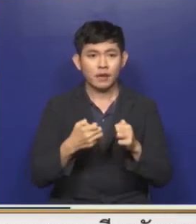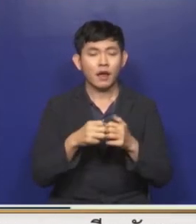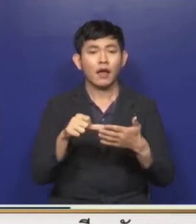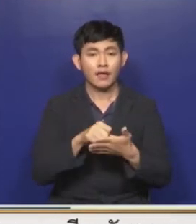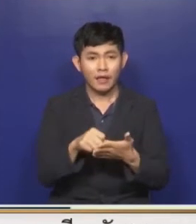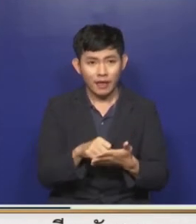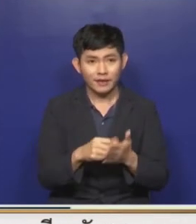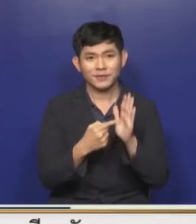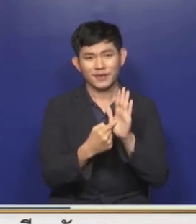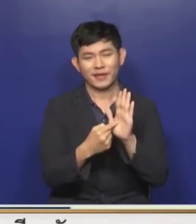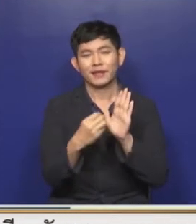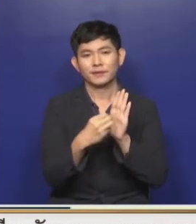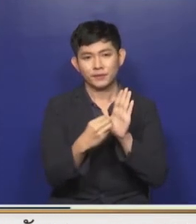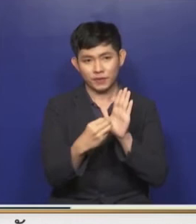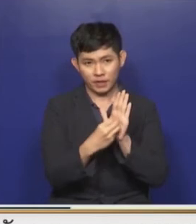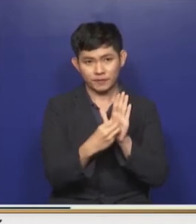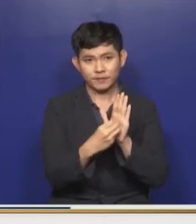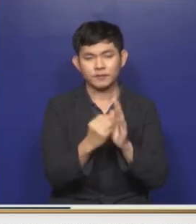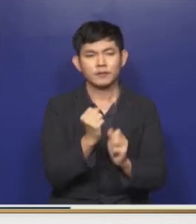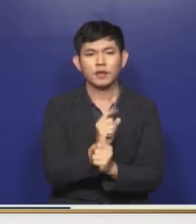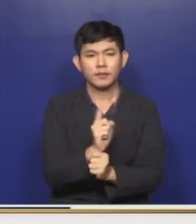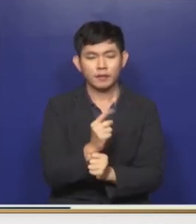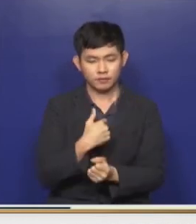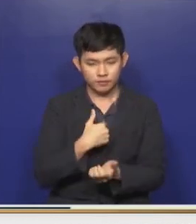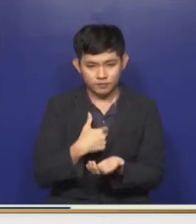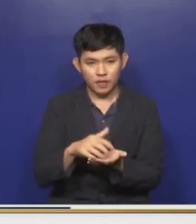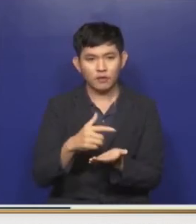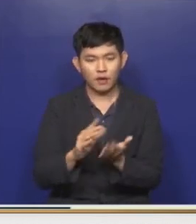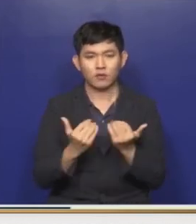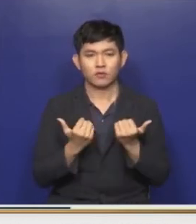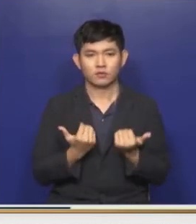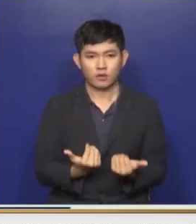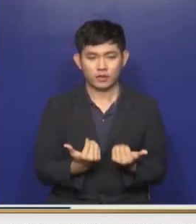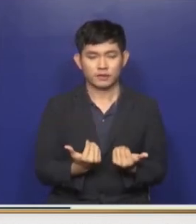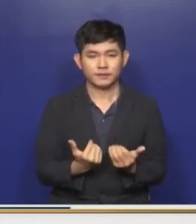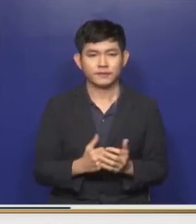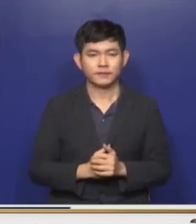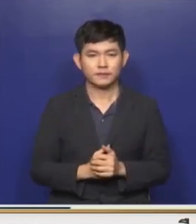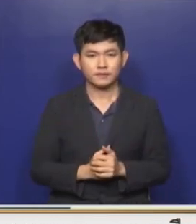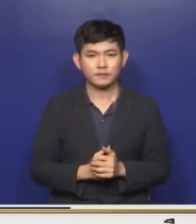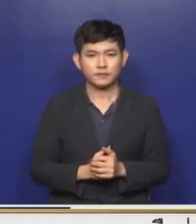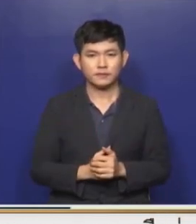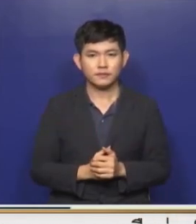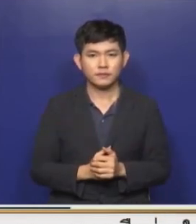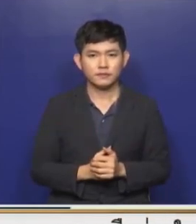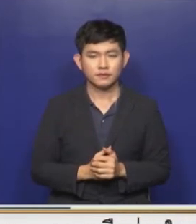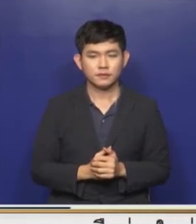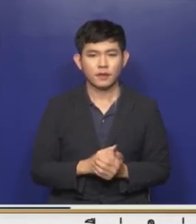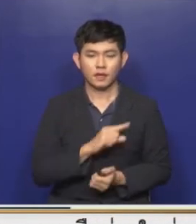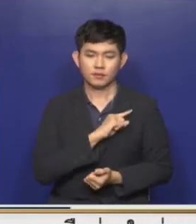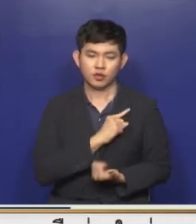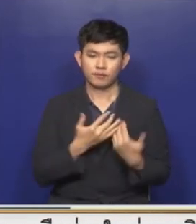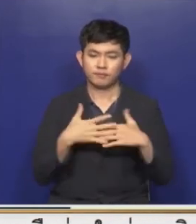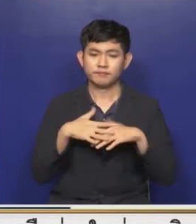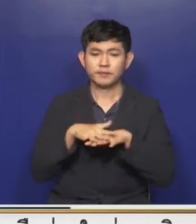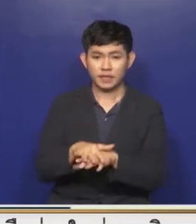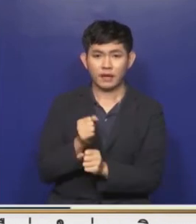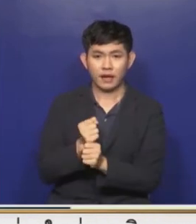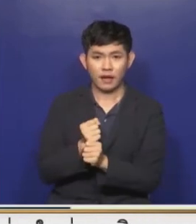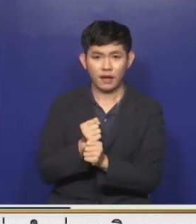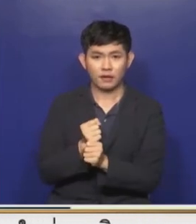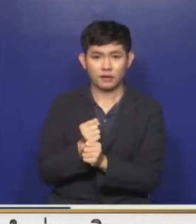ญหา อยเชนใกุเทศมาะคอนนั้นต้ขอนิญาเรีนว่าปัจบัน เรามีการประสานงานกับ